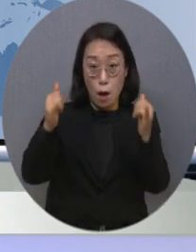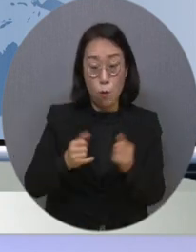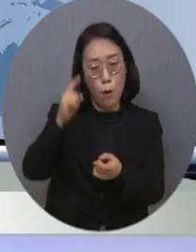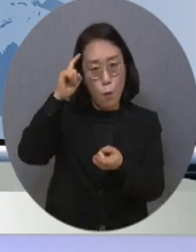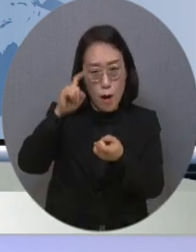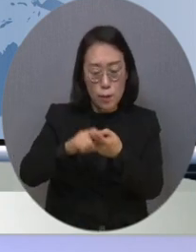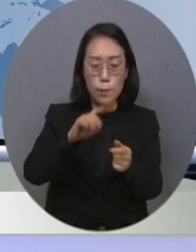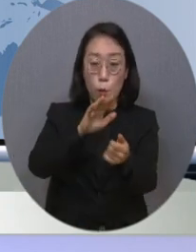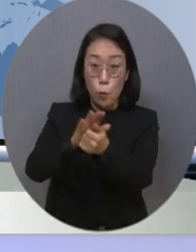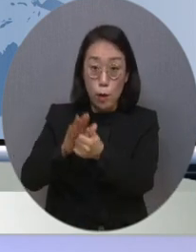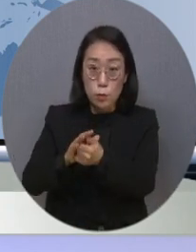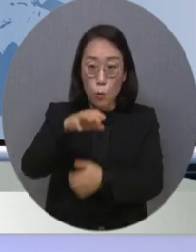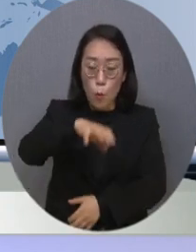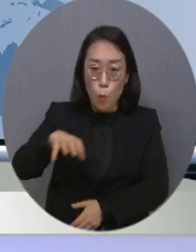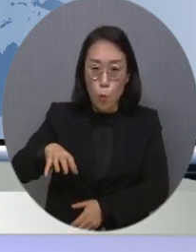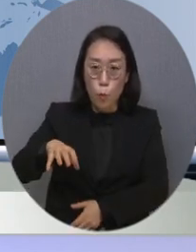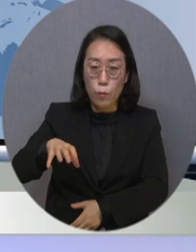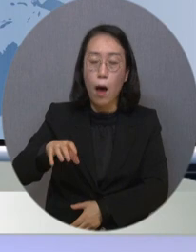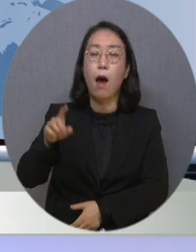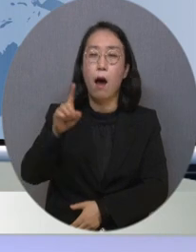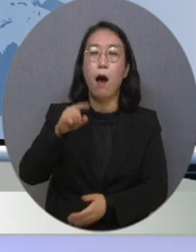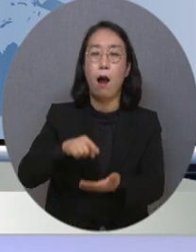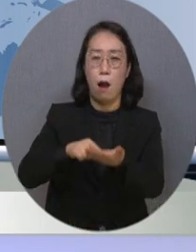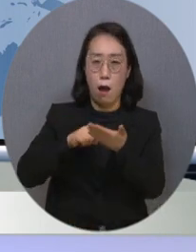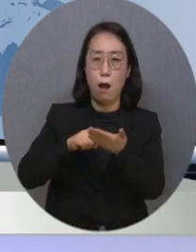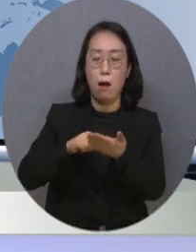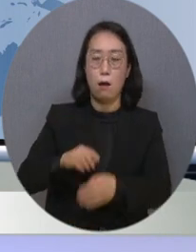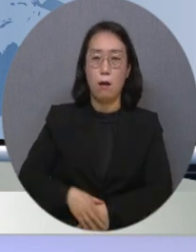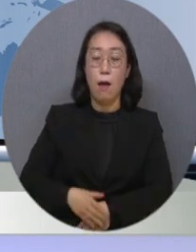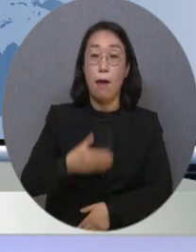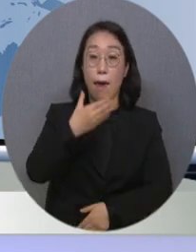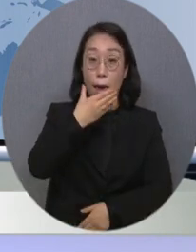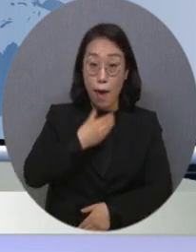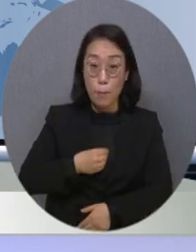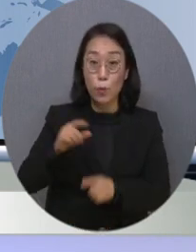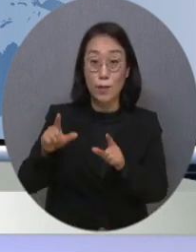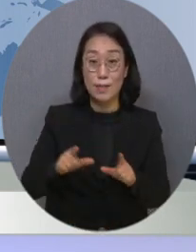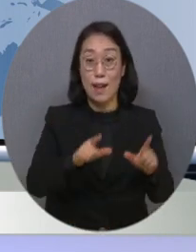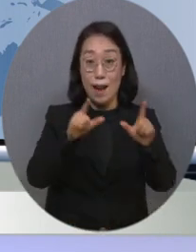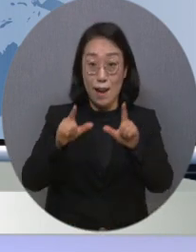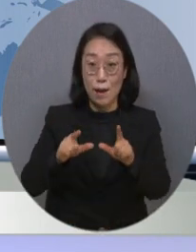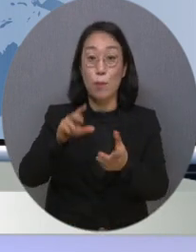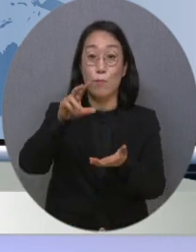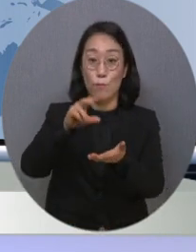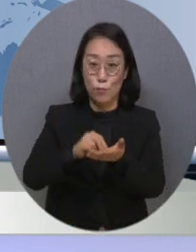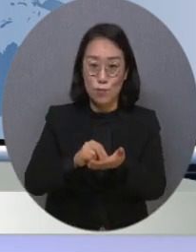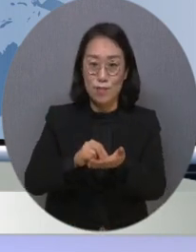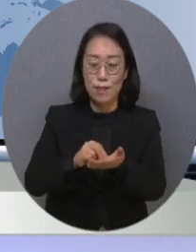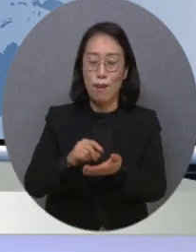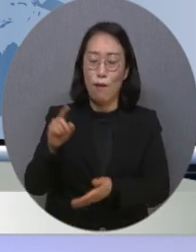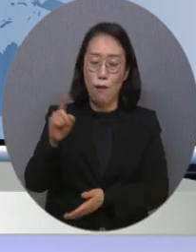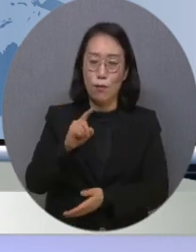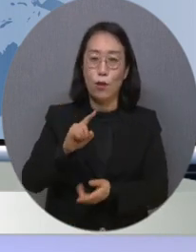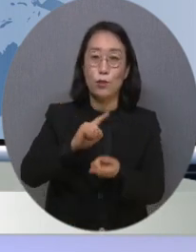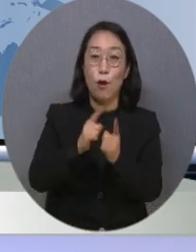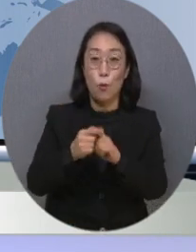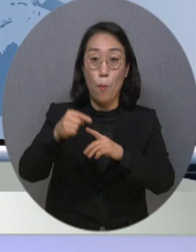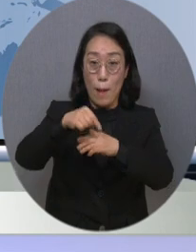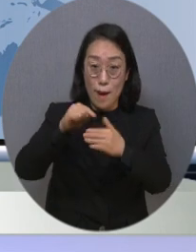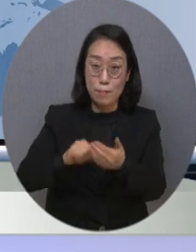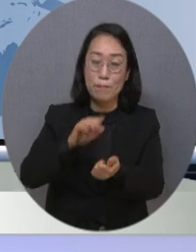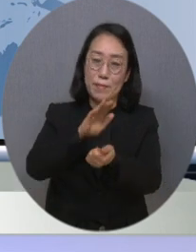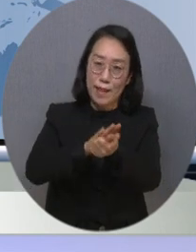챙겨야 하는 곳이 어디인지를 보여주고 있습니다. 행복이라는 삶의 질 향상을 위해 어느 때보다 서로의 마음을